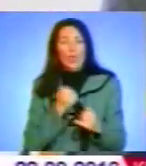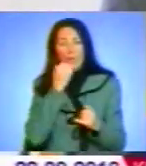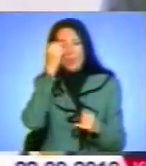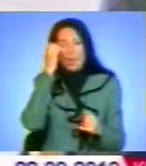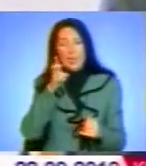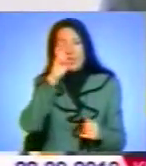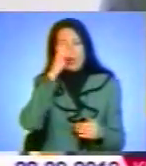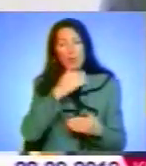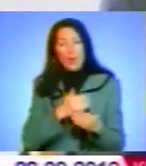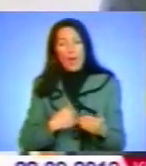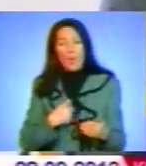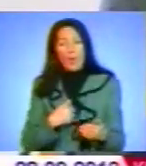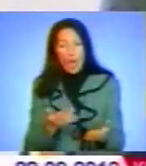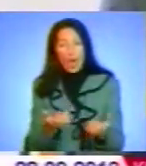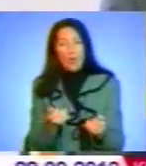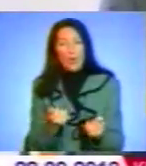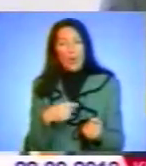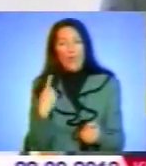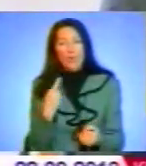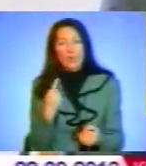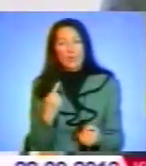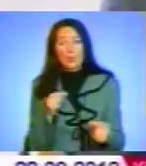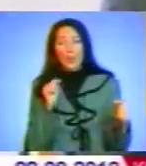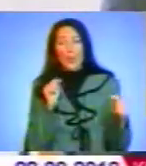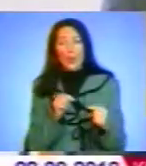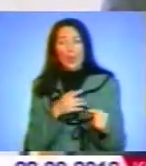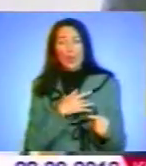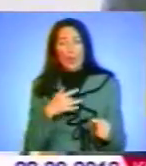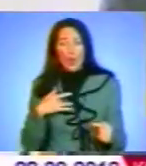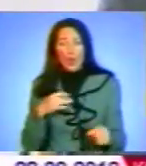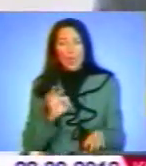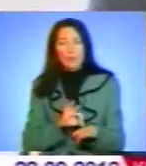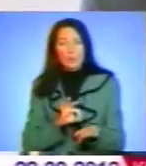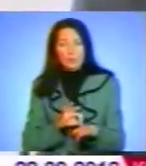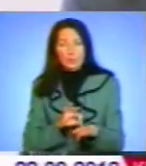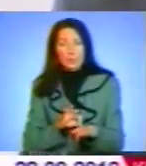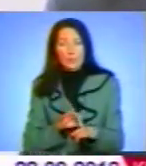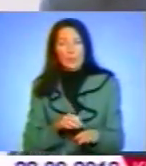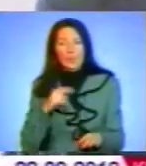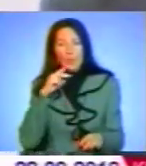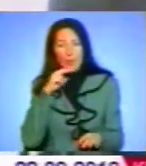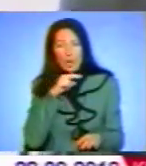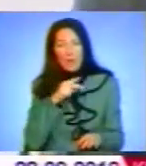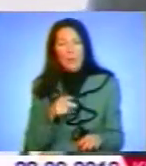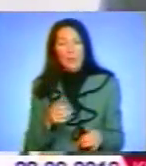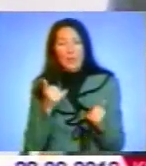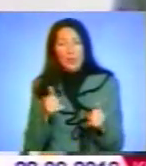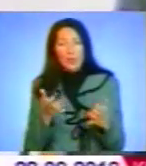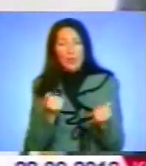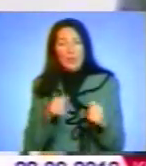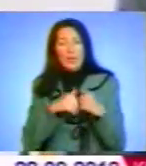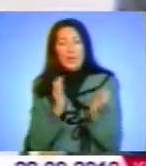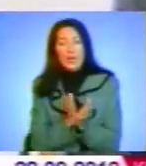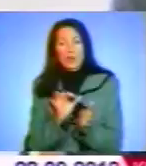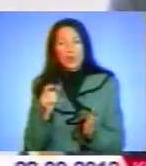програмі ми отримуємо в області протитуберкульозні препарати. І в цьому році ми їх отримали на загальну суму 2